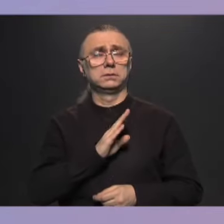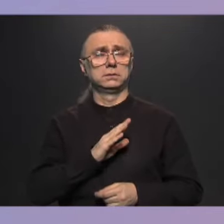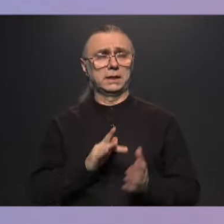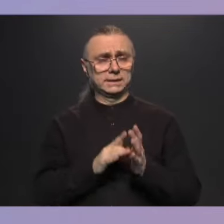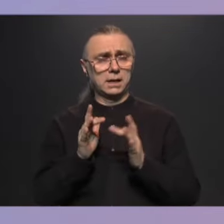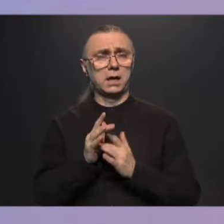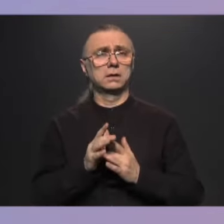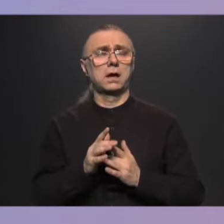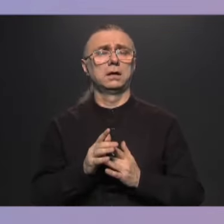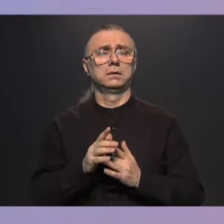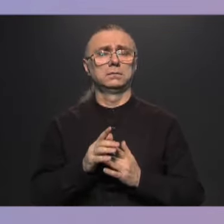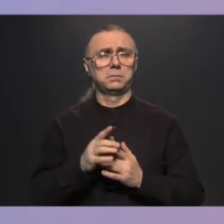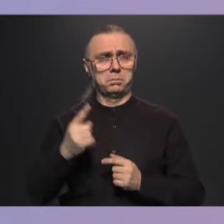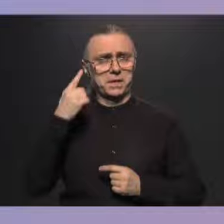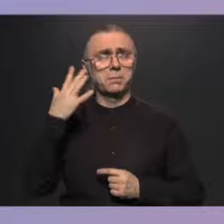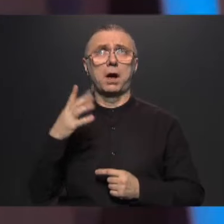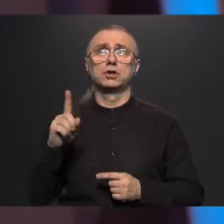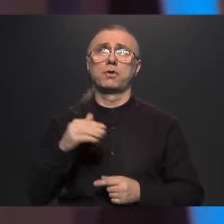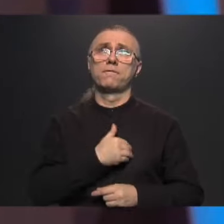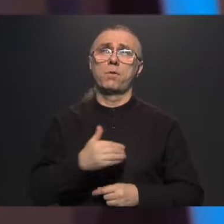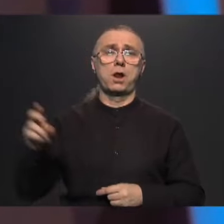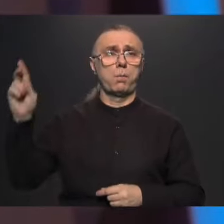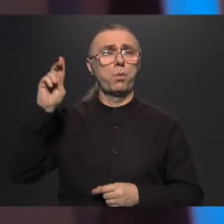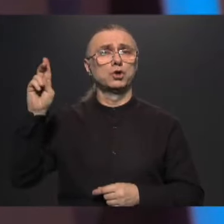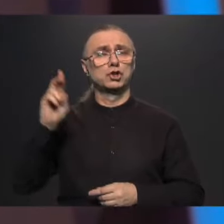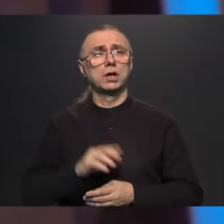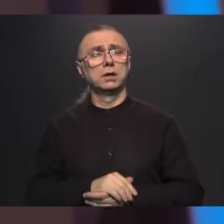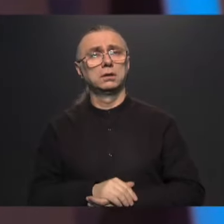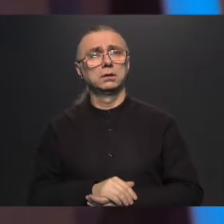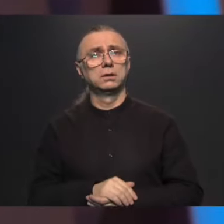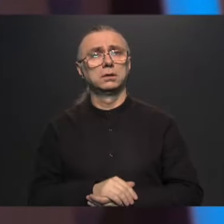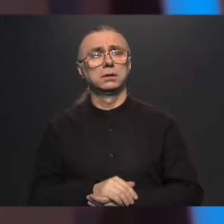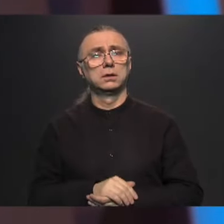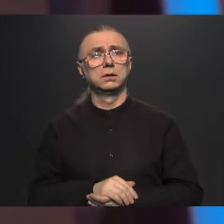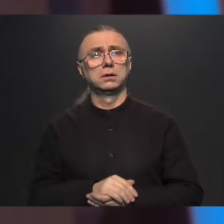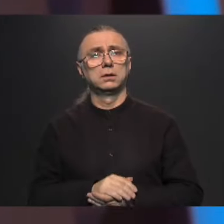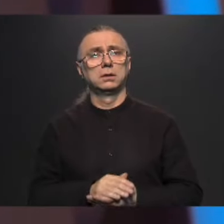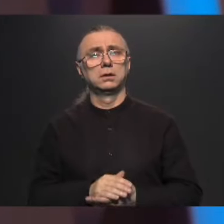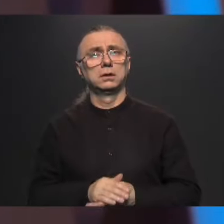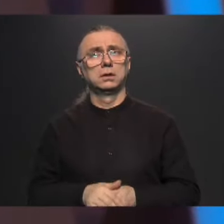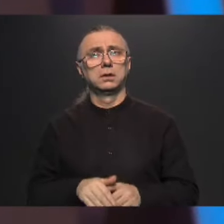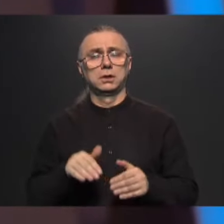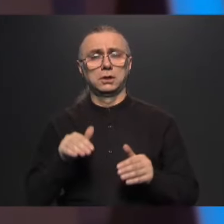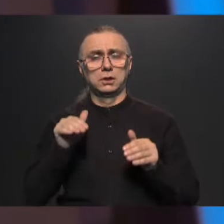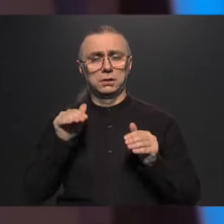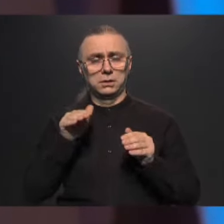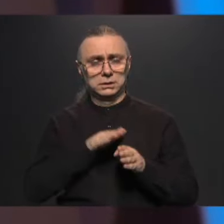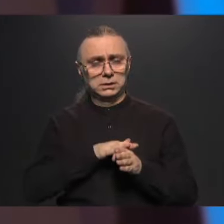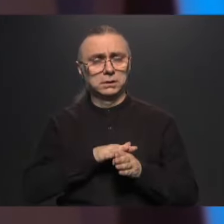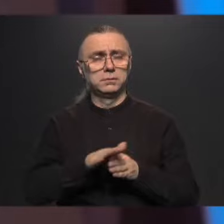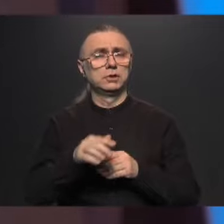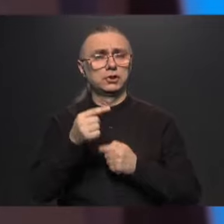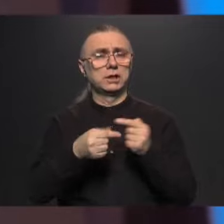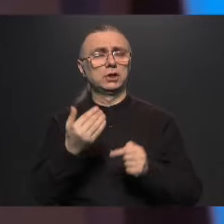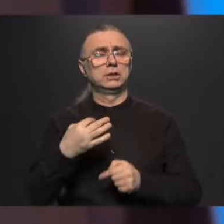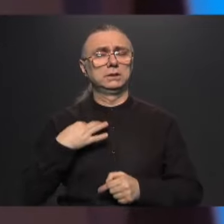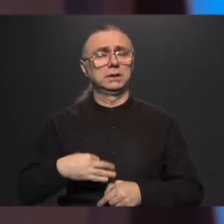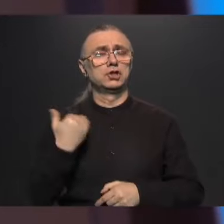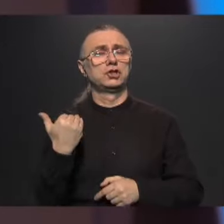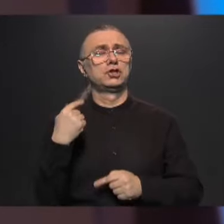что воля Божья вершится через ее сына, через его выбор. И единственное правильное,